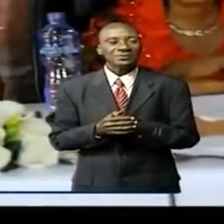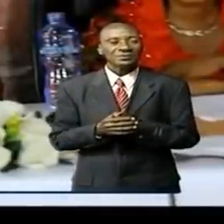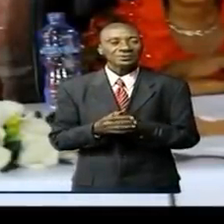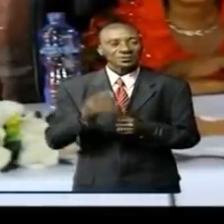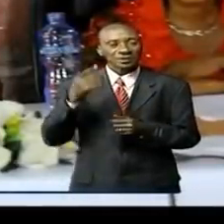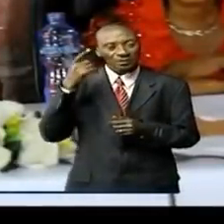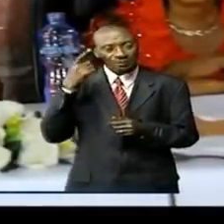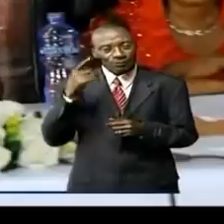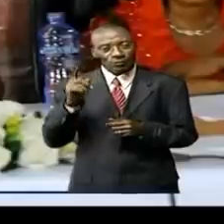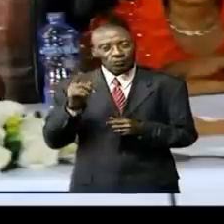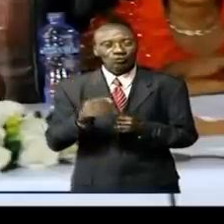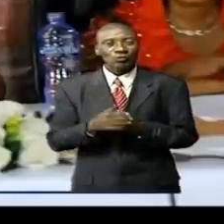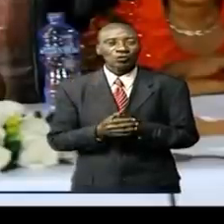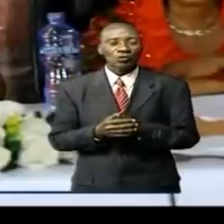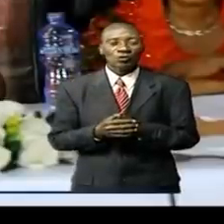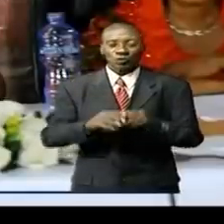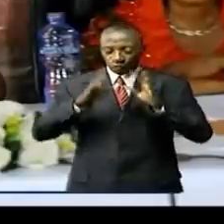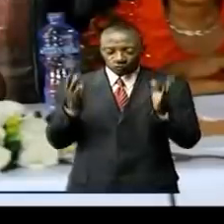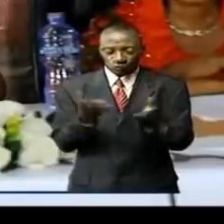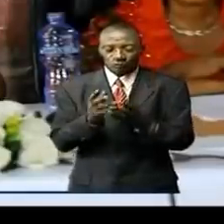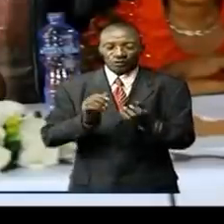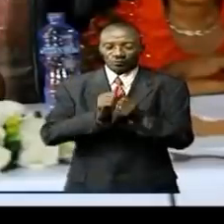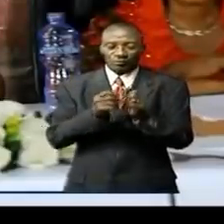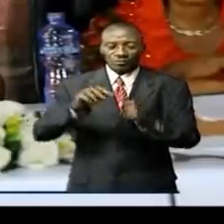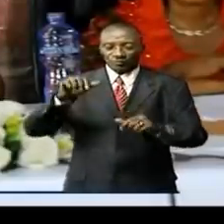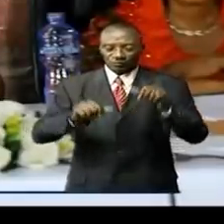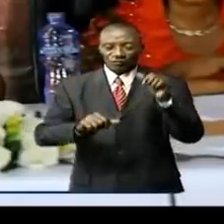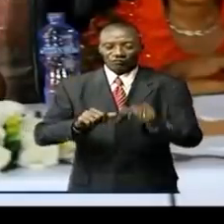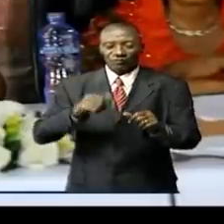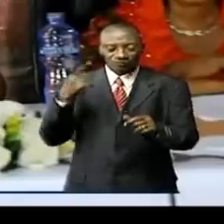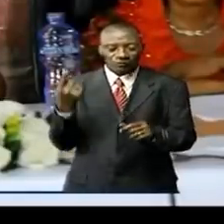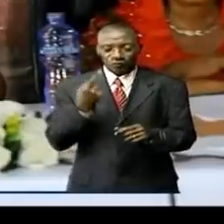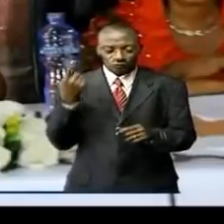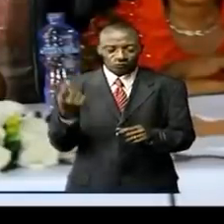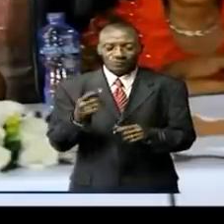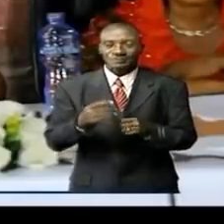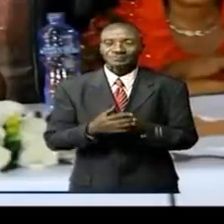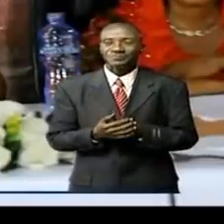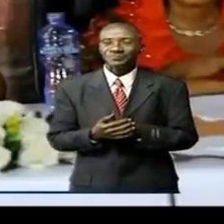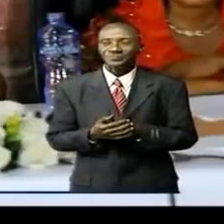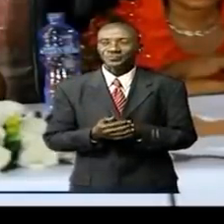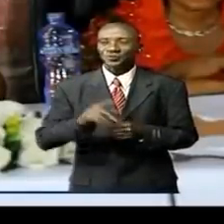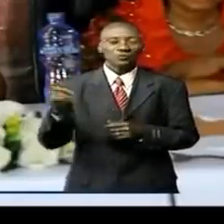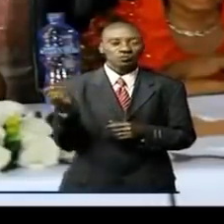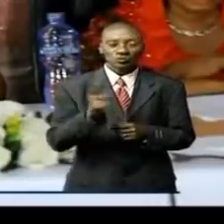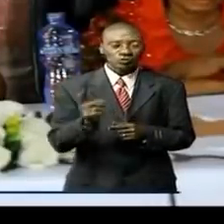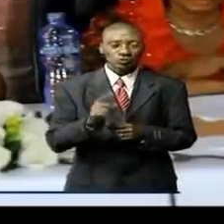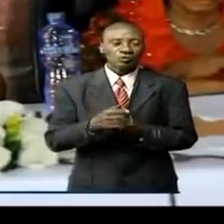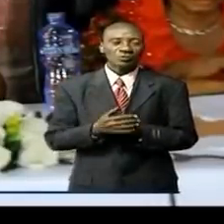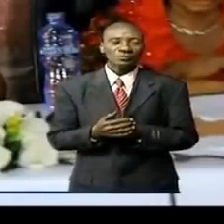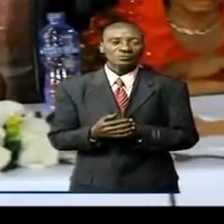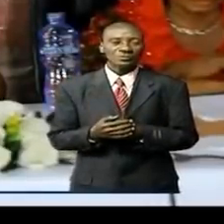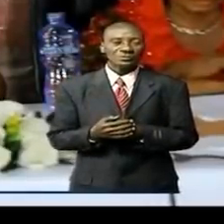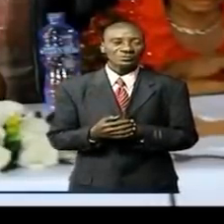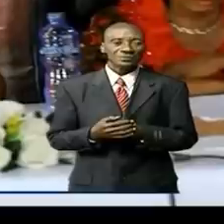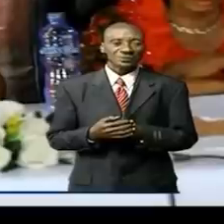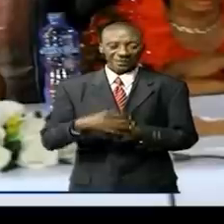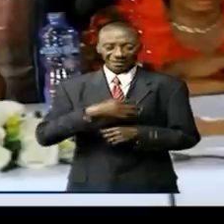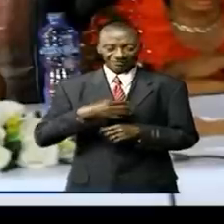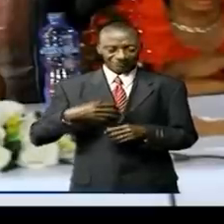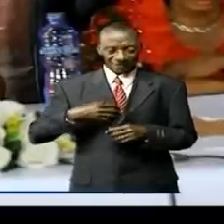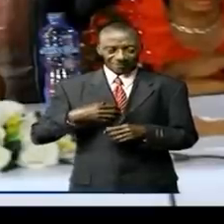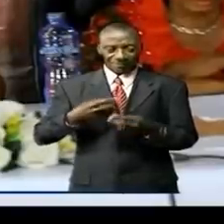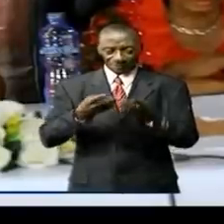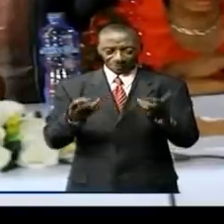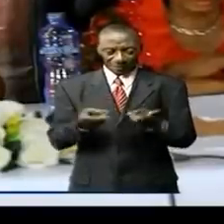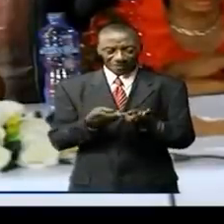atrocités qu'ils vivent au quotidien. Non, le sexe de la femme n'est pas un champ de bataille où l'on peut